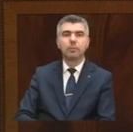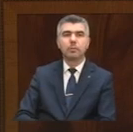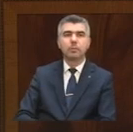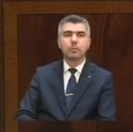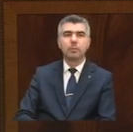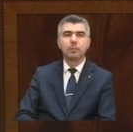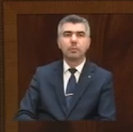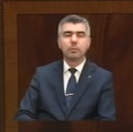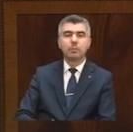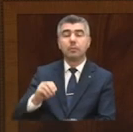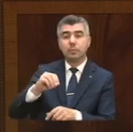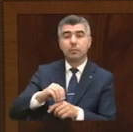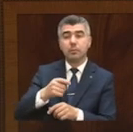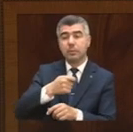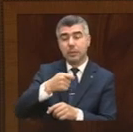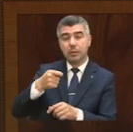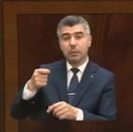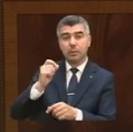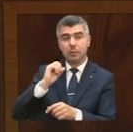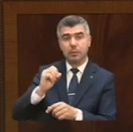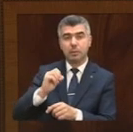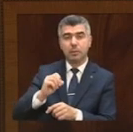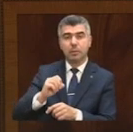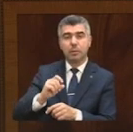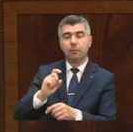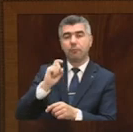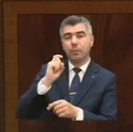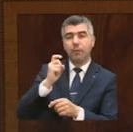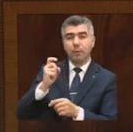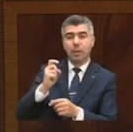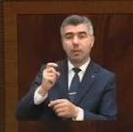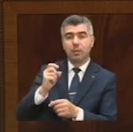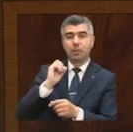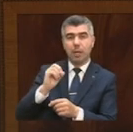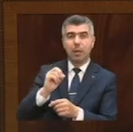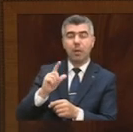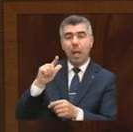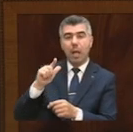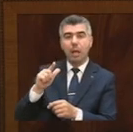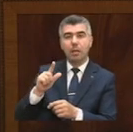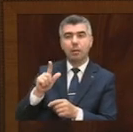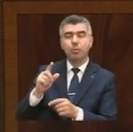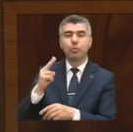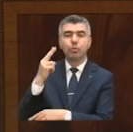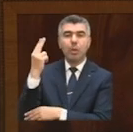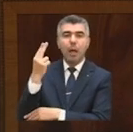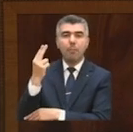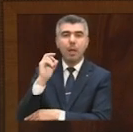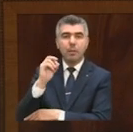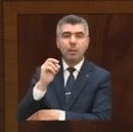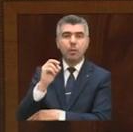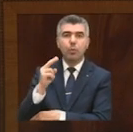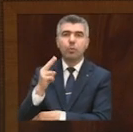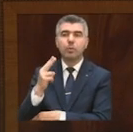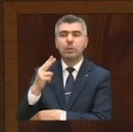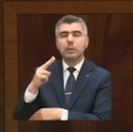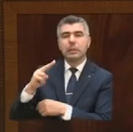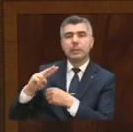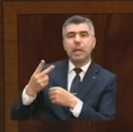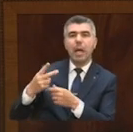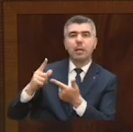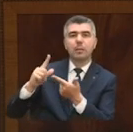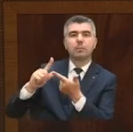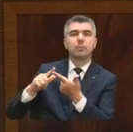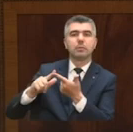كذلك اعاده النظر في التوزيع ديال هاد المنح كتلقى اللي عنده اللي في الجامعه في نفس المدينه كتعطي له علاش